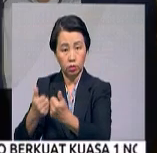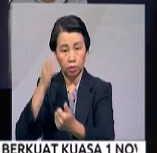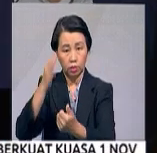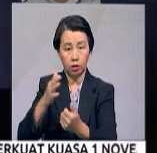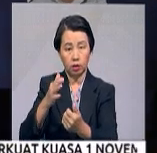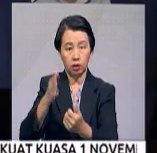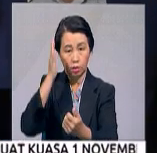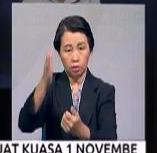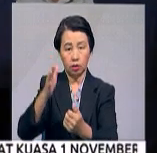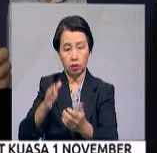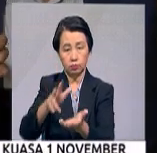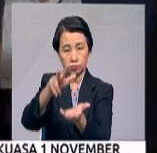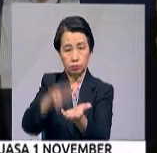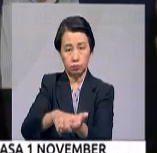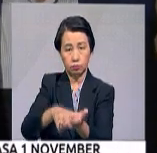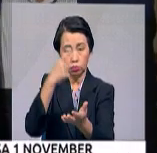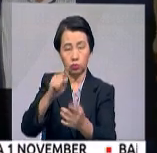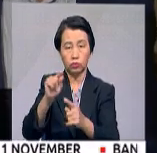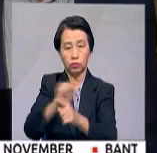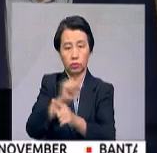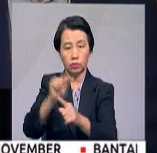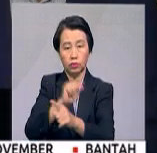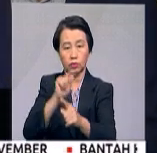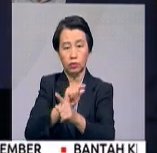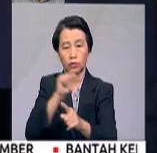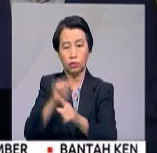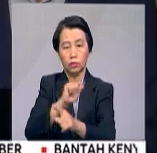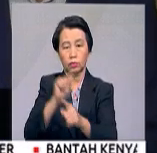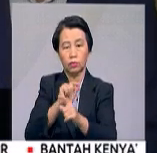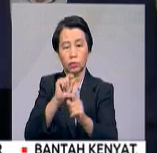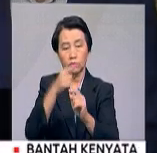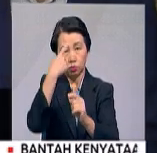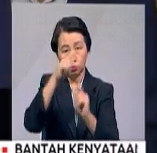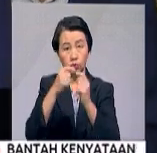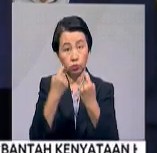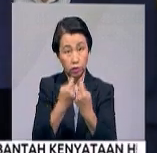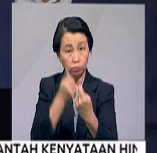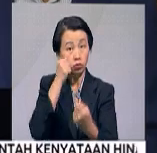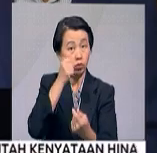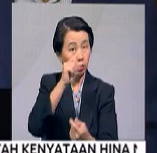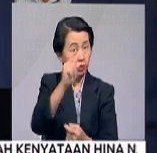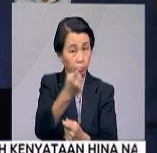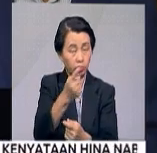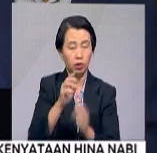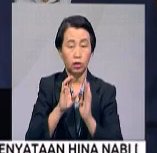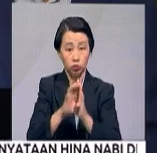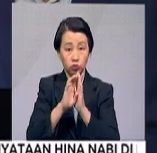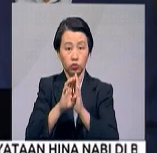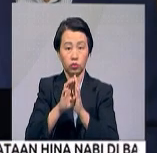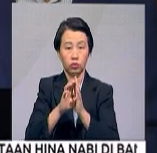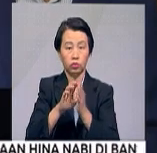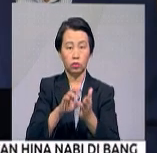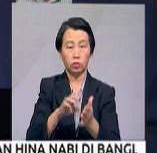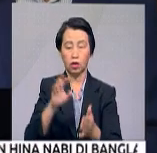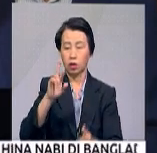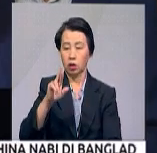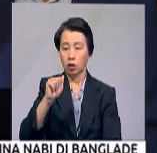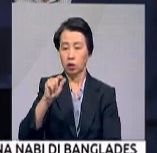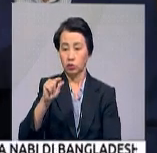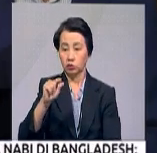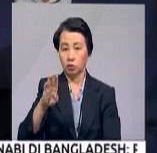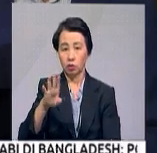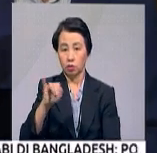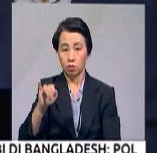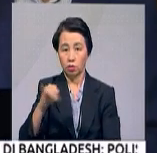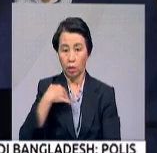dikategori, yang akan diklasifikasikan untuk penggunaan skuad wanita. Sebagai contoh, kalau diturunkan kepada rugby, there's also a